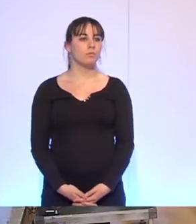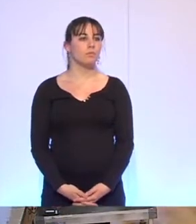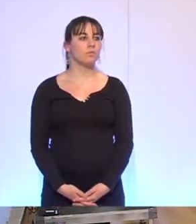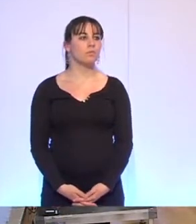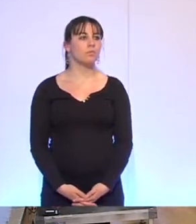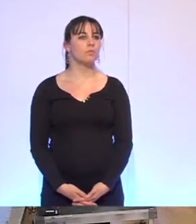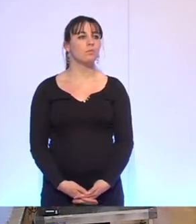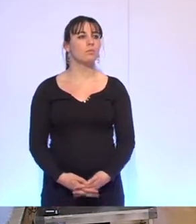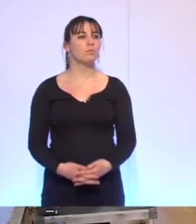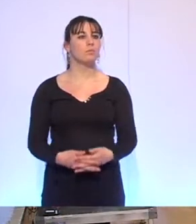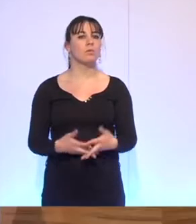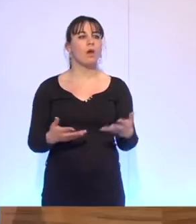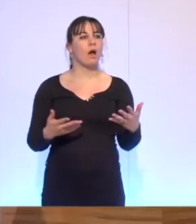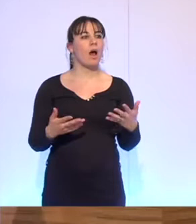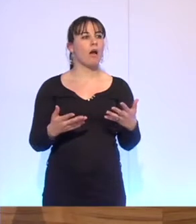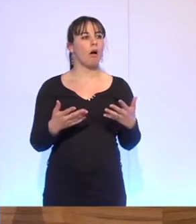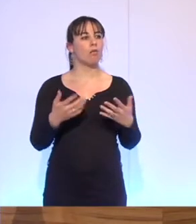Qui est pour